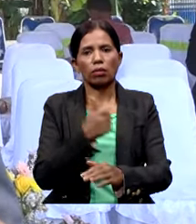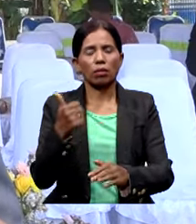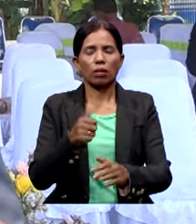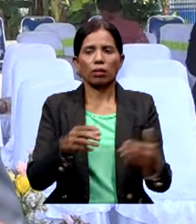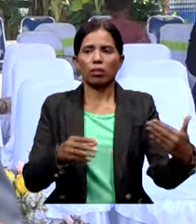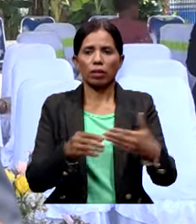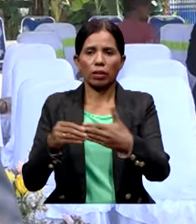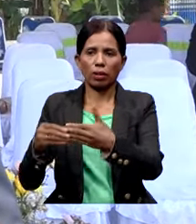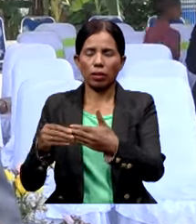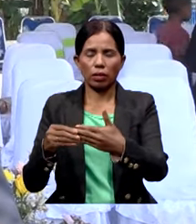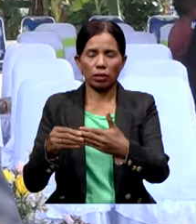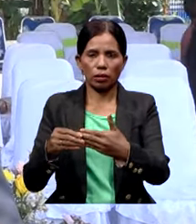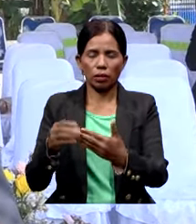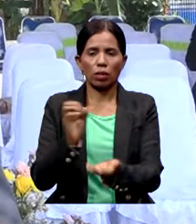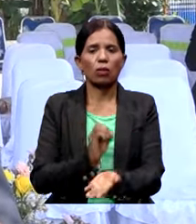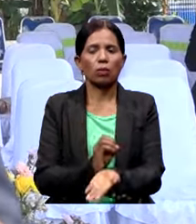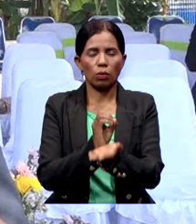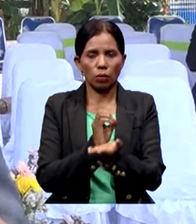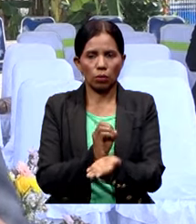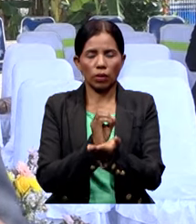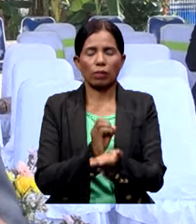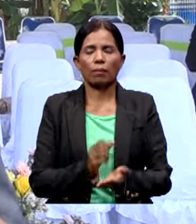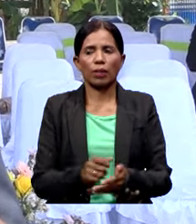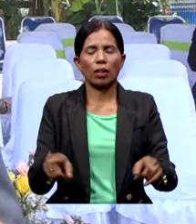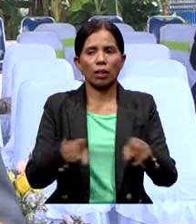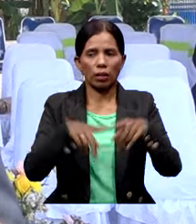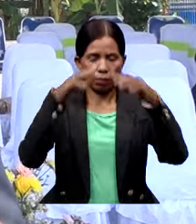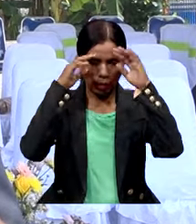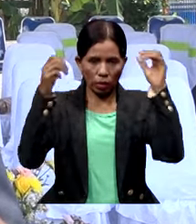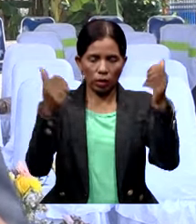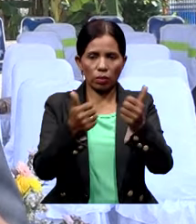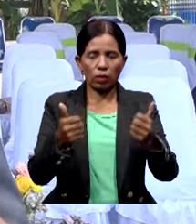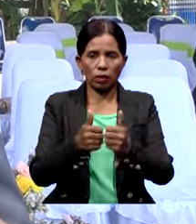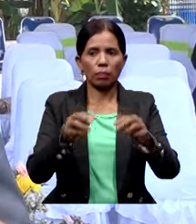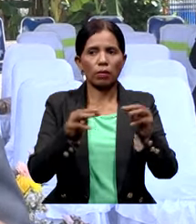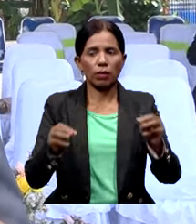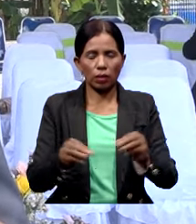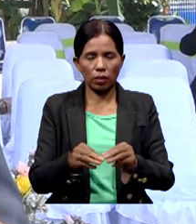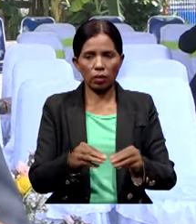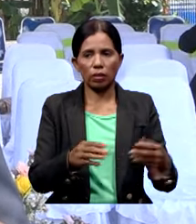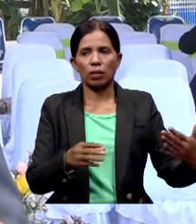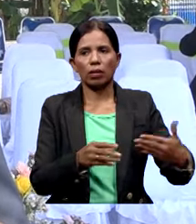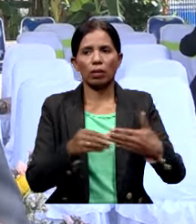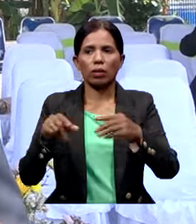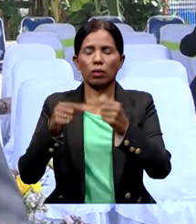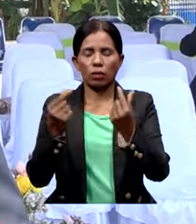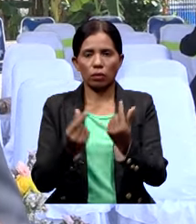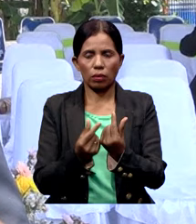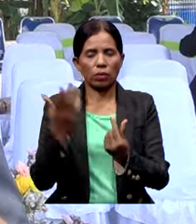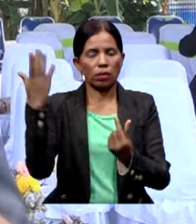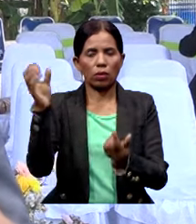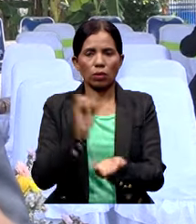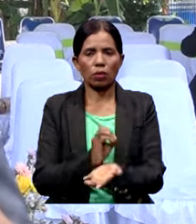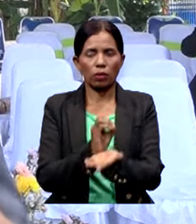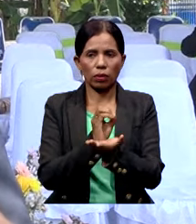lidera region administrativa special ekusi ane sem presentator dari depois forman ini ya ekip eksekutif iha rayon